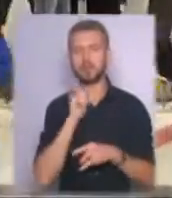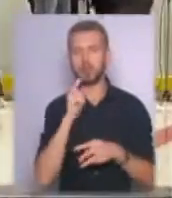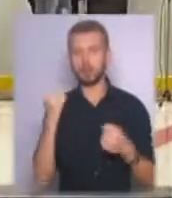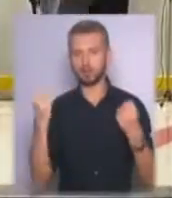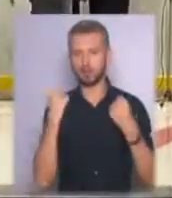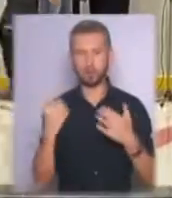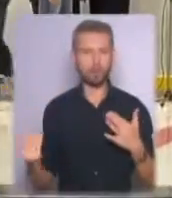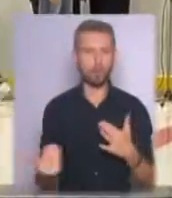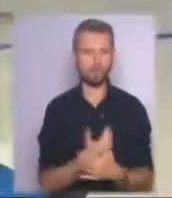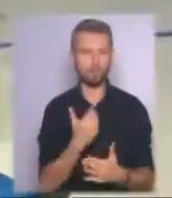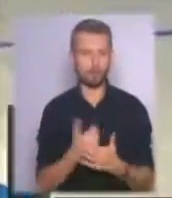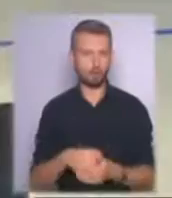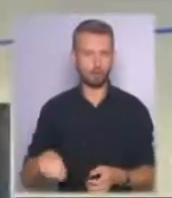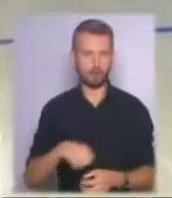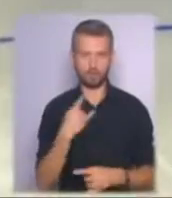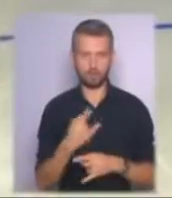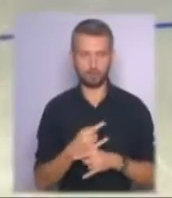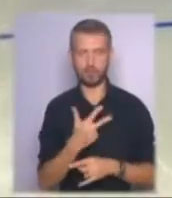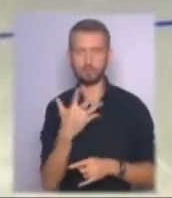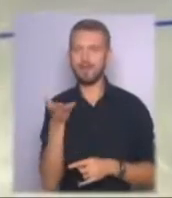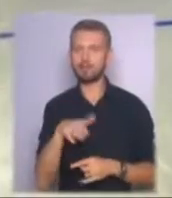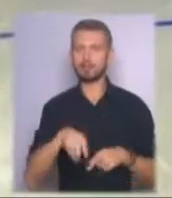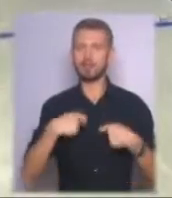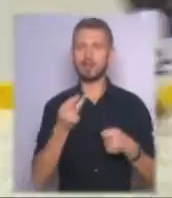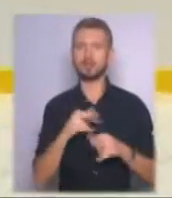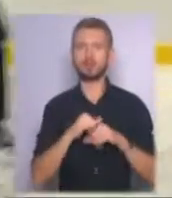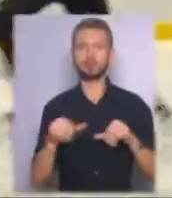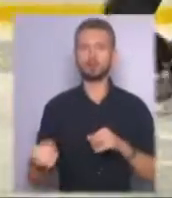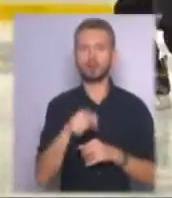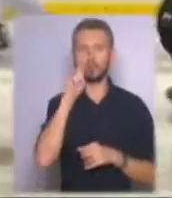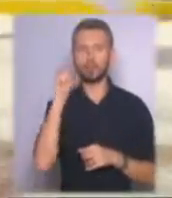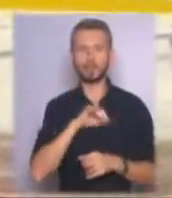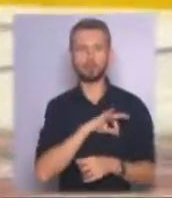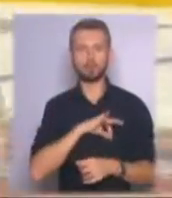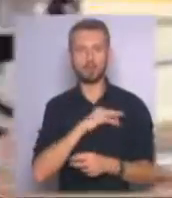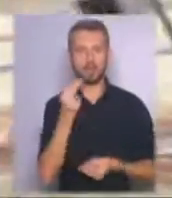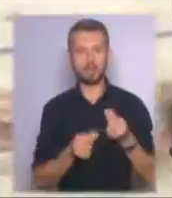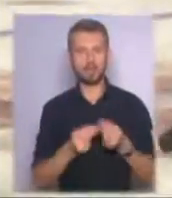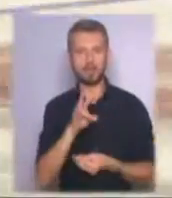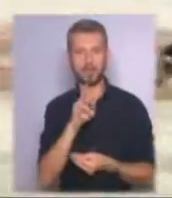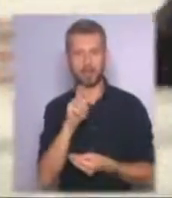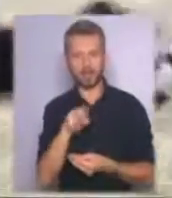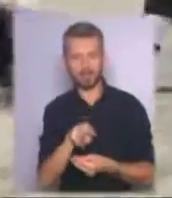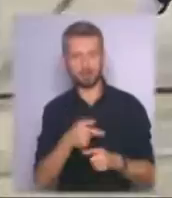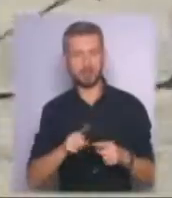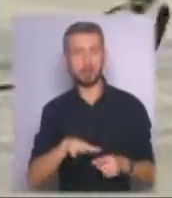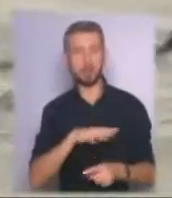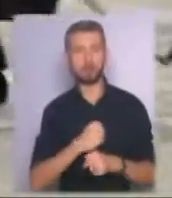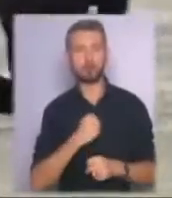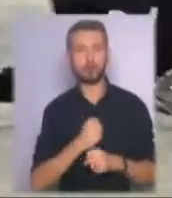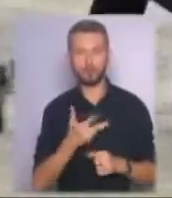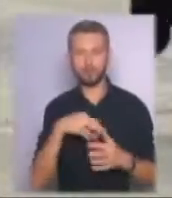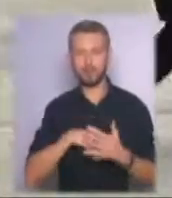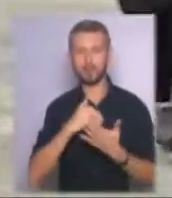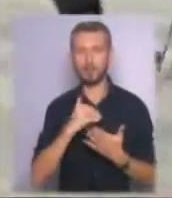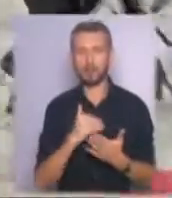хокейну форму. 35 комплектів передала для розвитку хокею в Україні профспілка гравців НХЛ. Це було зроблено у межах